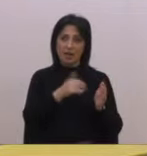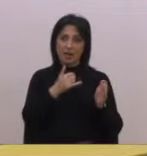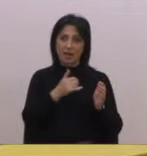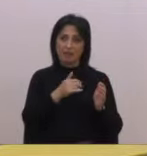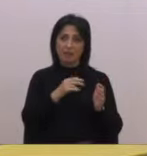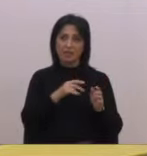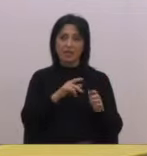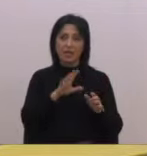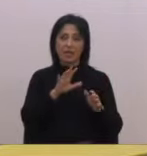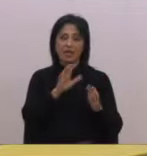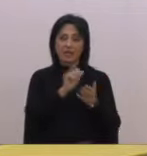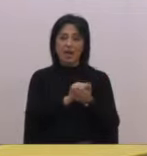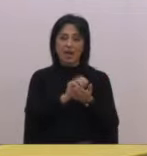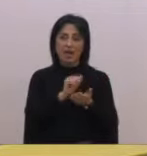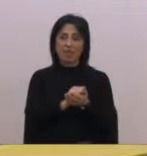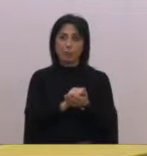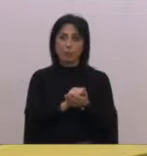დაქირავებულთა